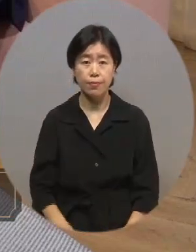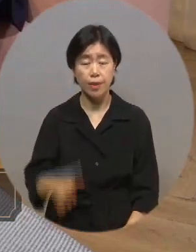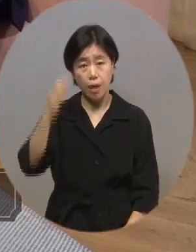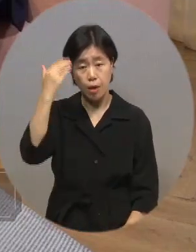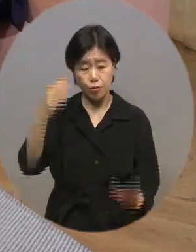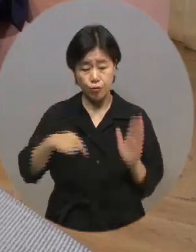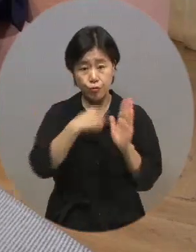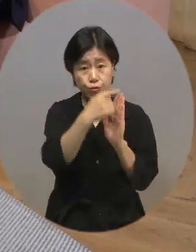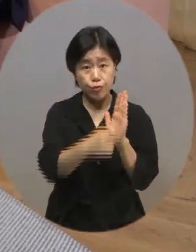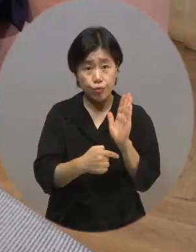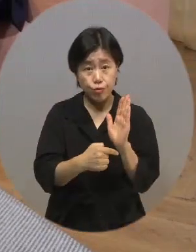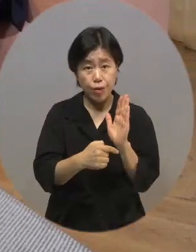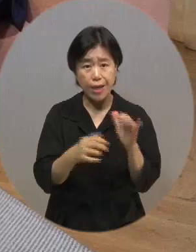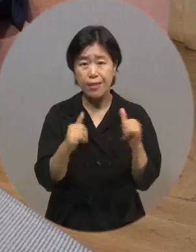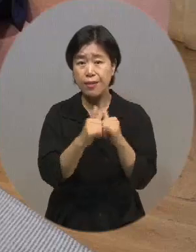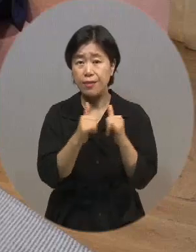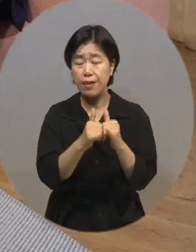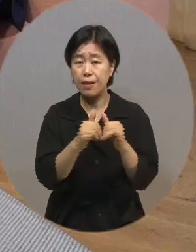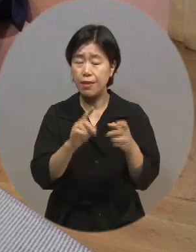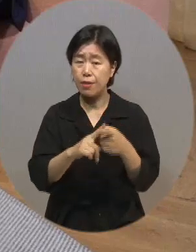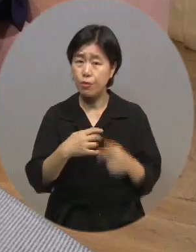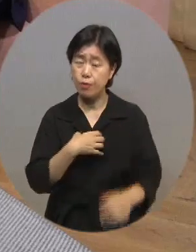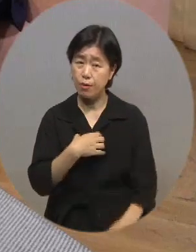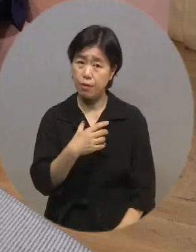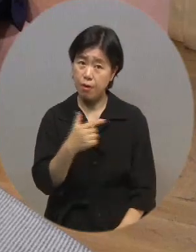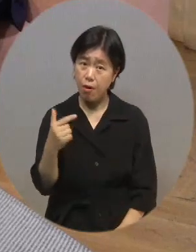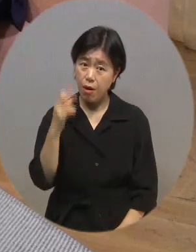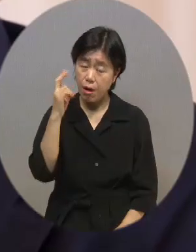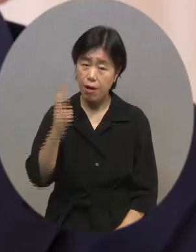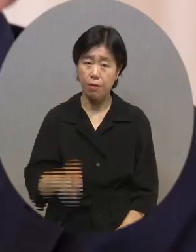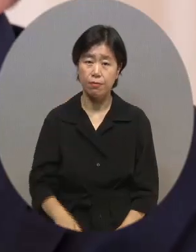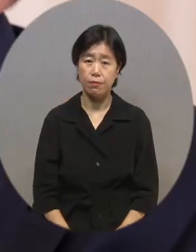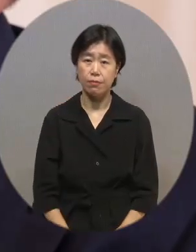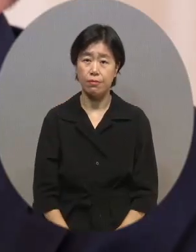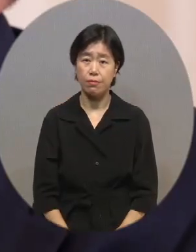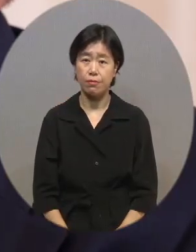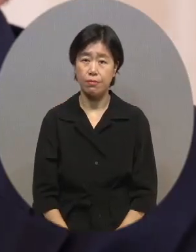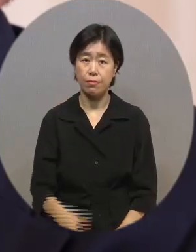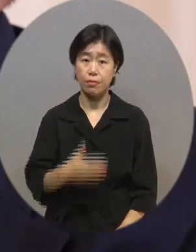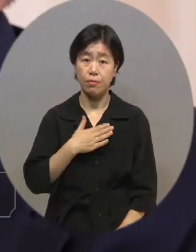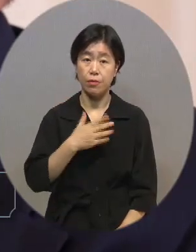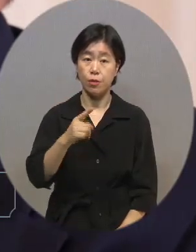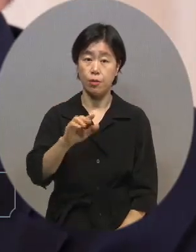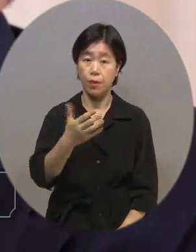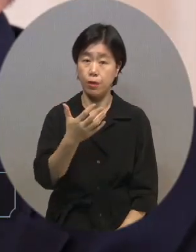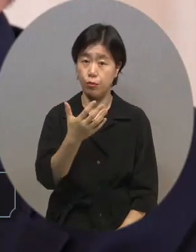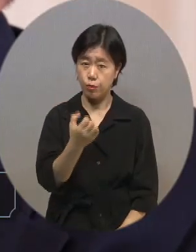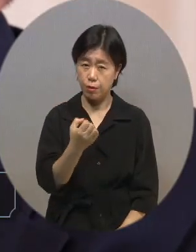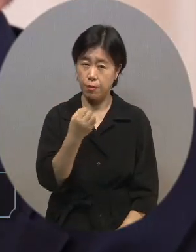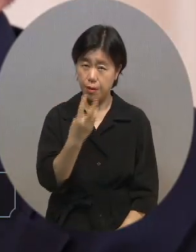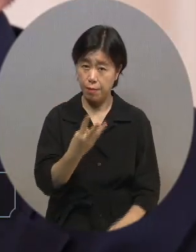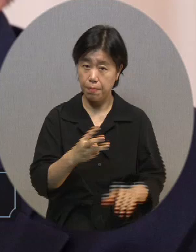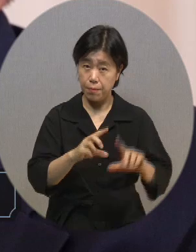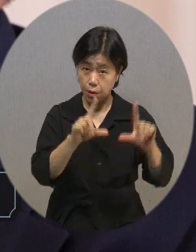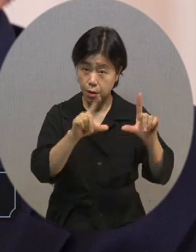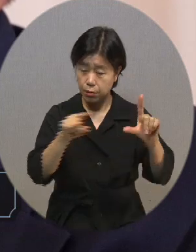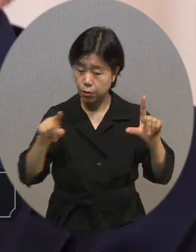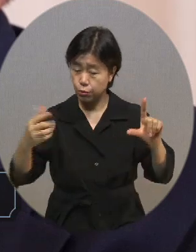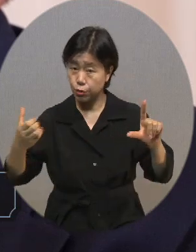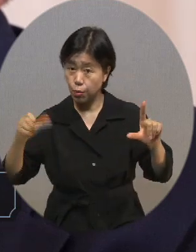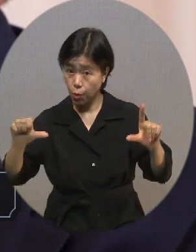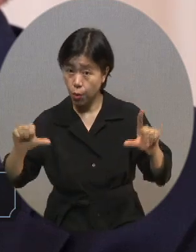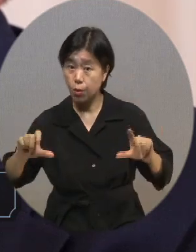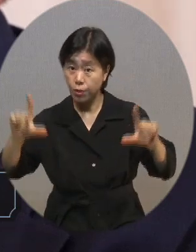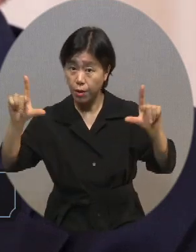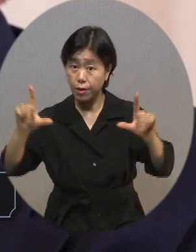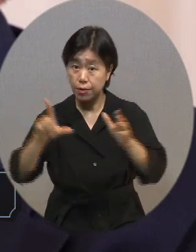전쟁에 대한 위험성이 실제 높아진 건지 어떻게 보십니까? 제가 93년부터 95년 사이에